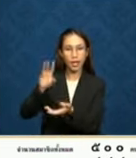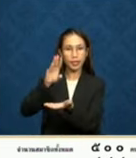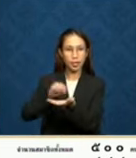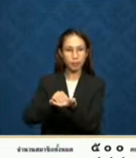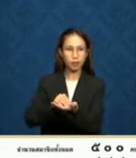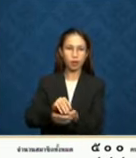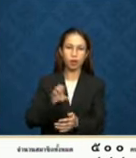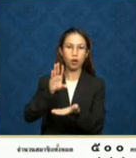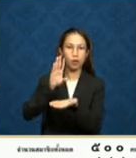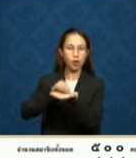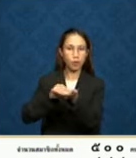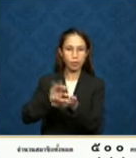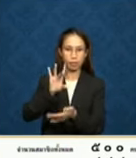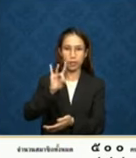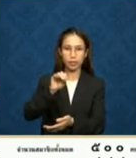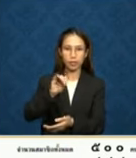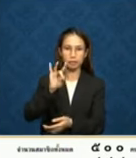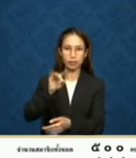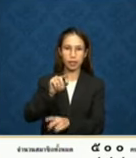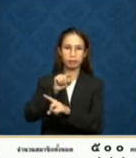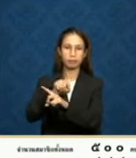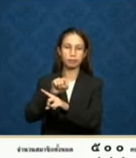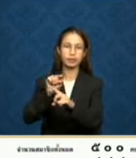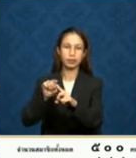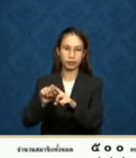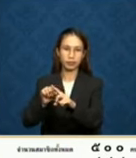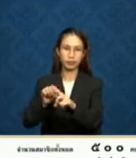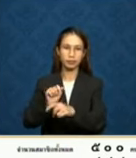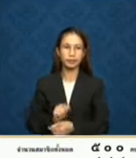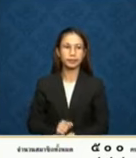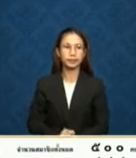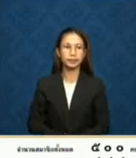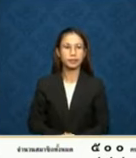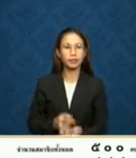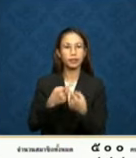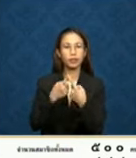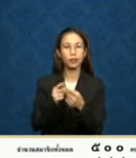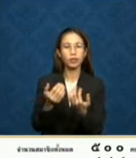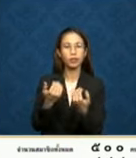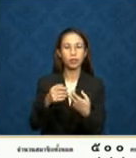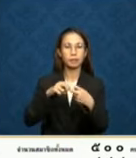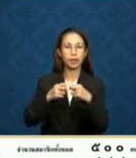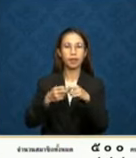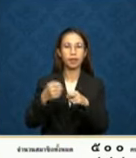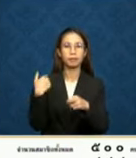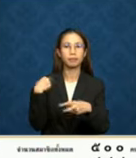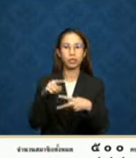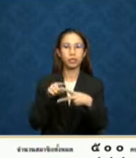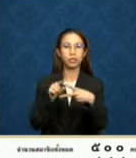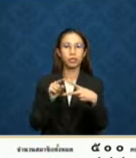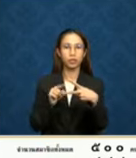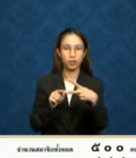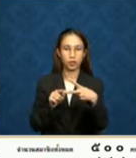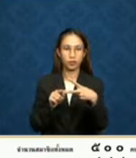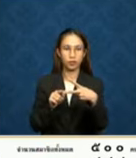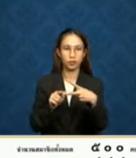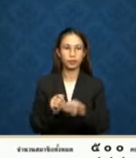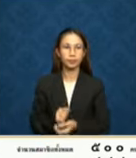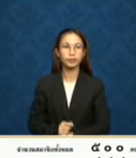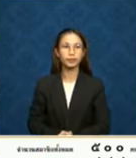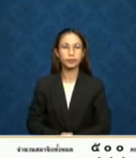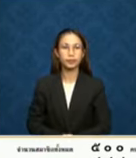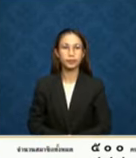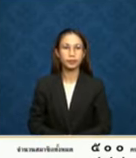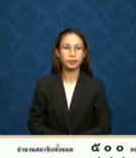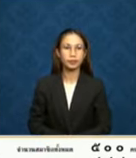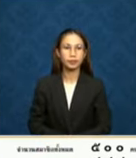88% ของเขาก็ใช้ Public Cloudแตตอนนี้มีอยู่สองปัหาหกครัองนโยบาย Cloud First ที่รัฐบาลป